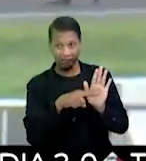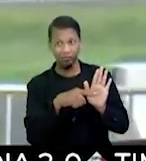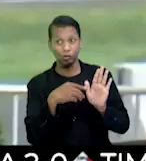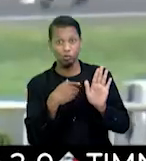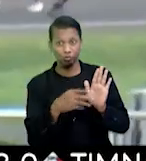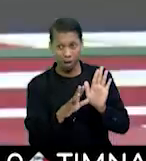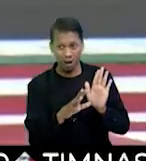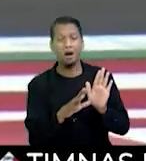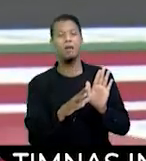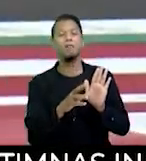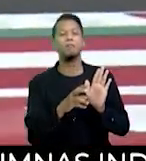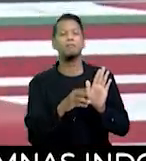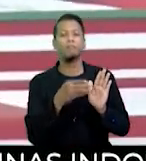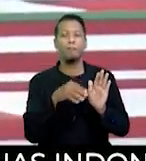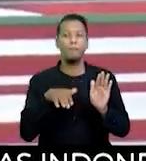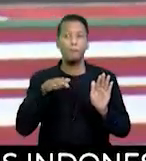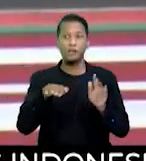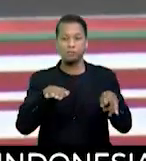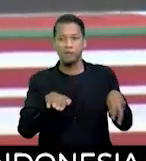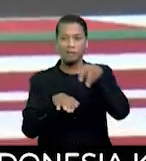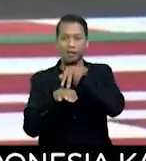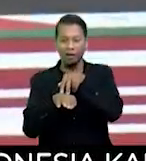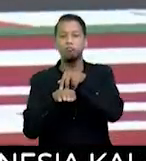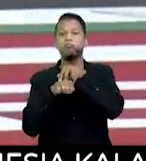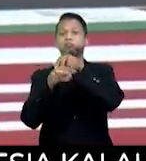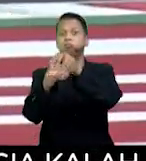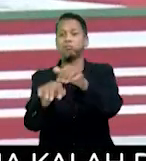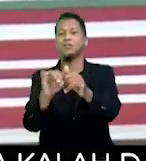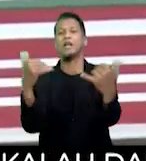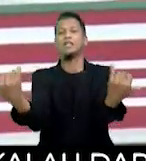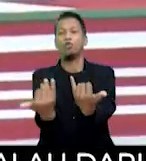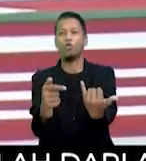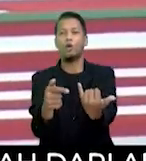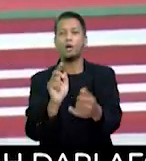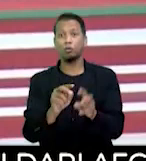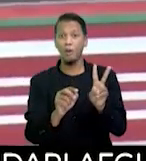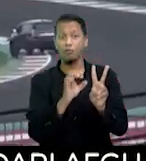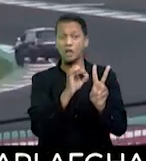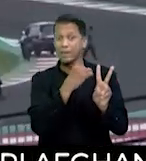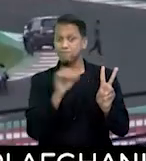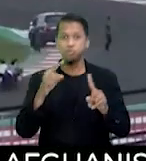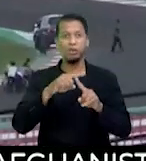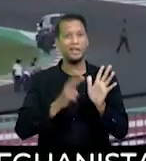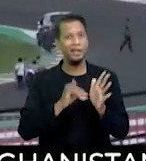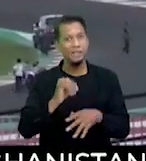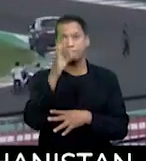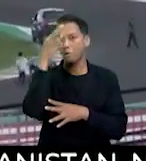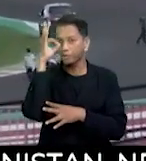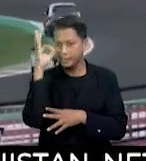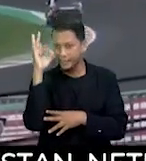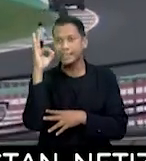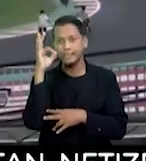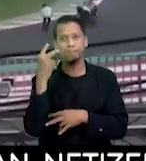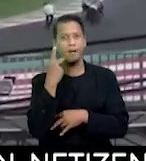sirkuit Mandalika. Kapolda NTB menjelaskan lebih dari 3.000 personel Polri, TNI, dan pemerintah daerah dikerahkan untuk melakukan